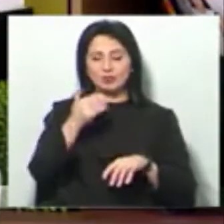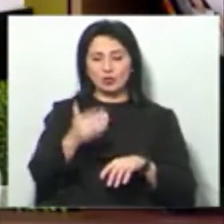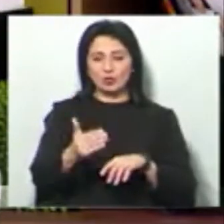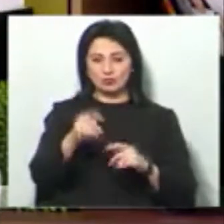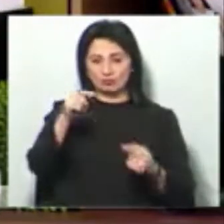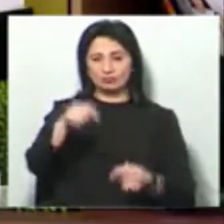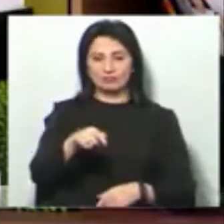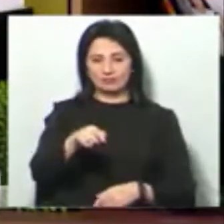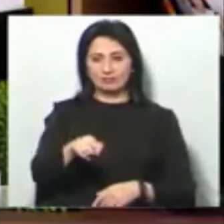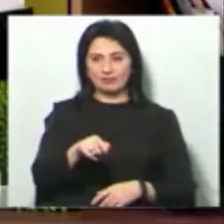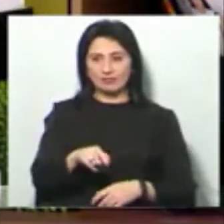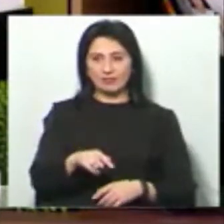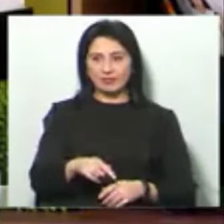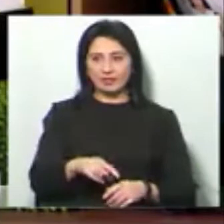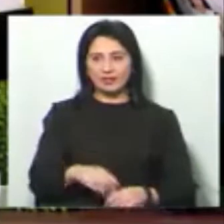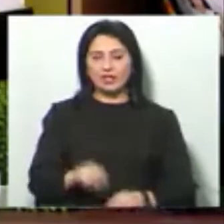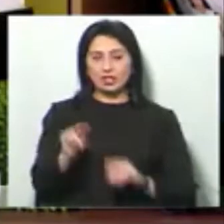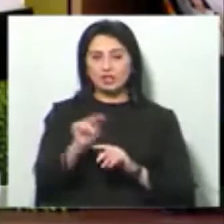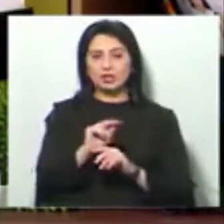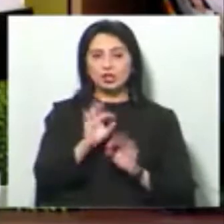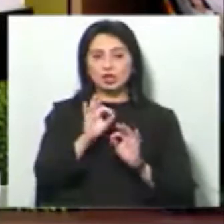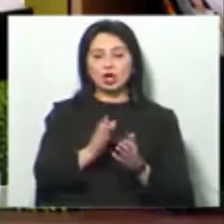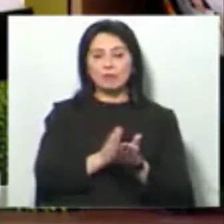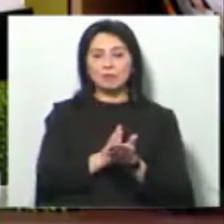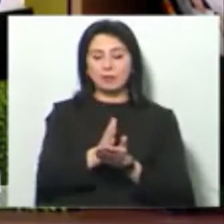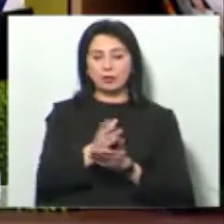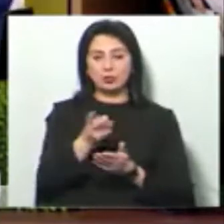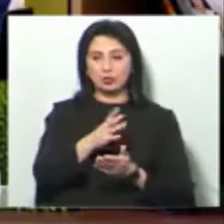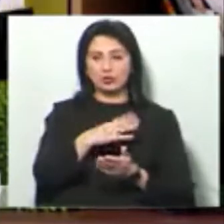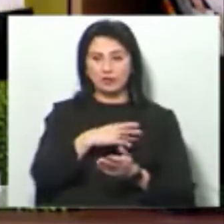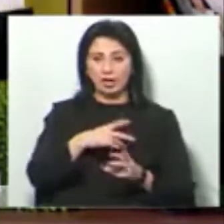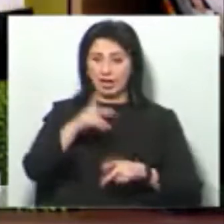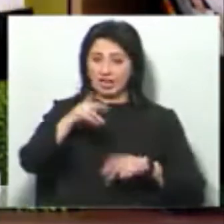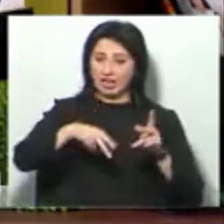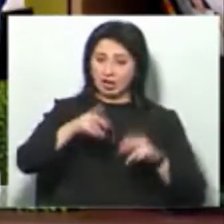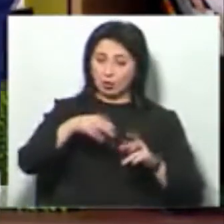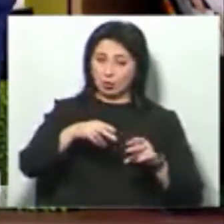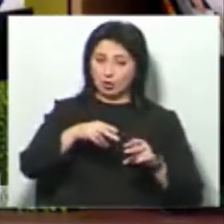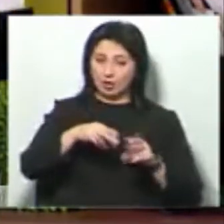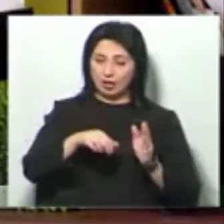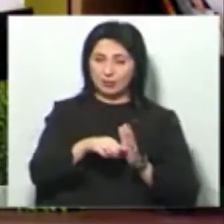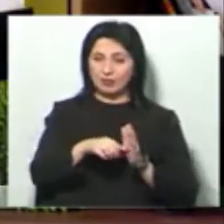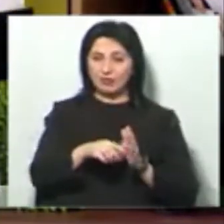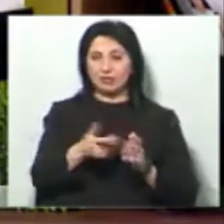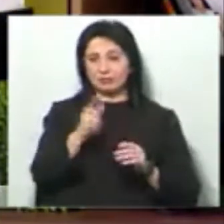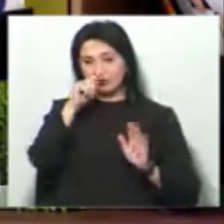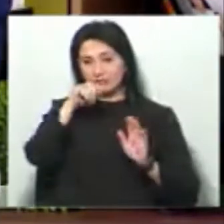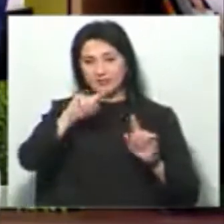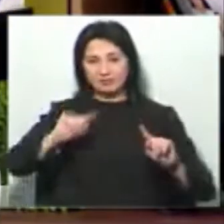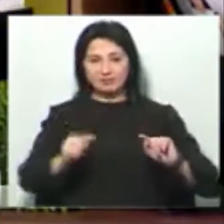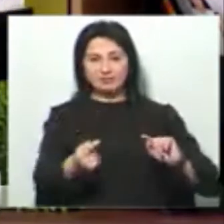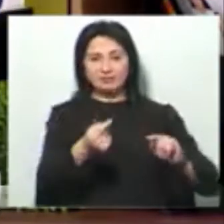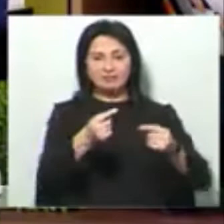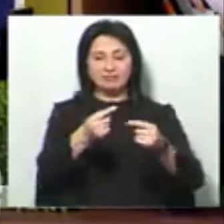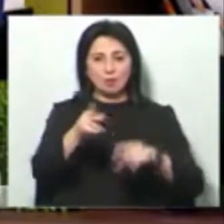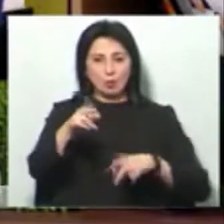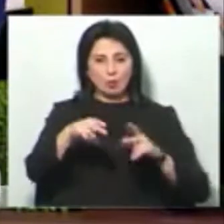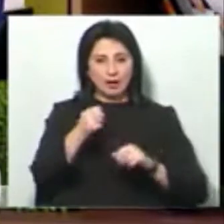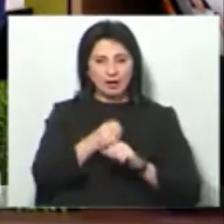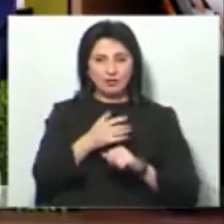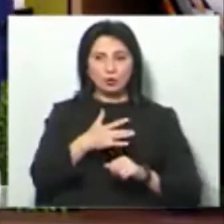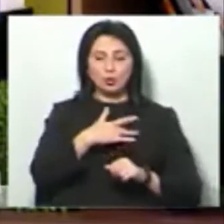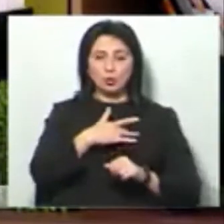და მისი intervenția, სწორი მიმართულებით, ეს იქნება ქირურგია, ინვაზიური ჩარევა თუ ასე შემდგომ, გულის